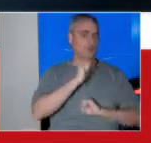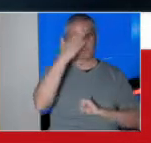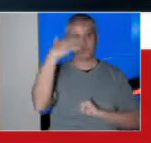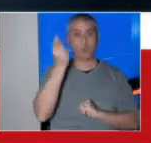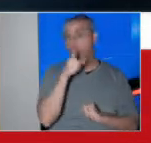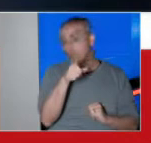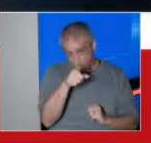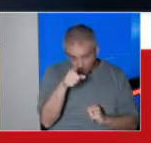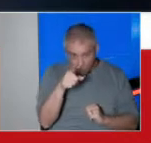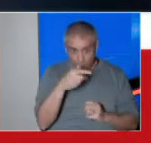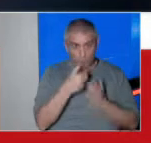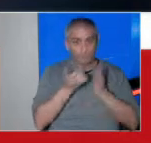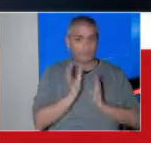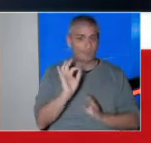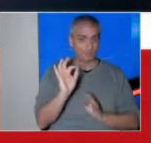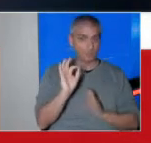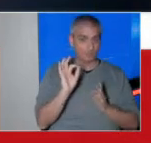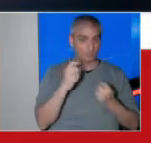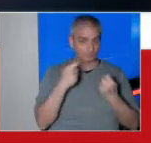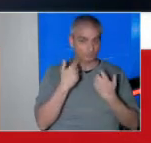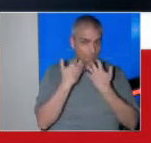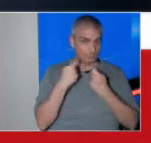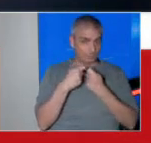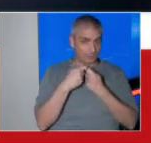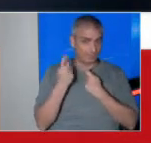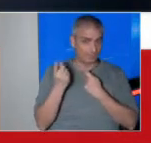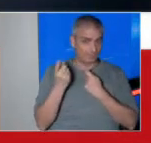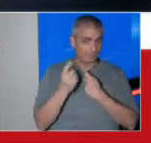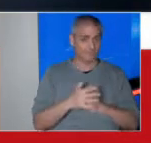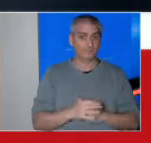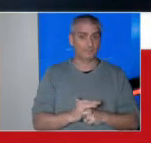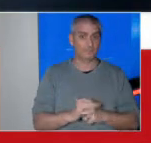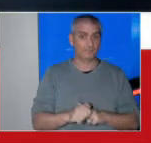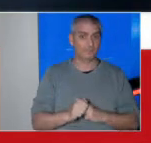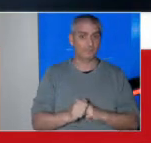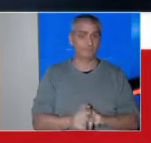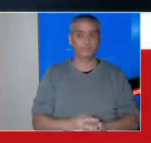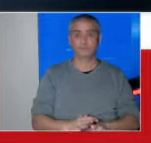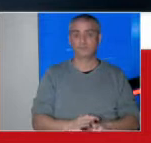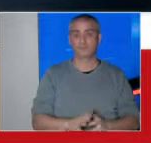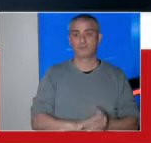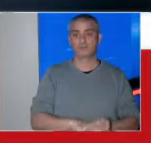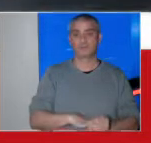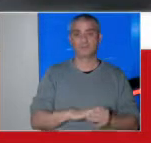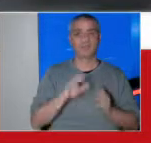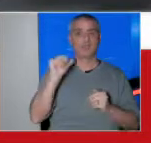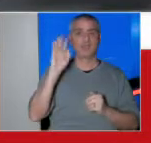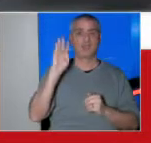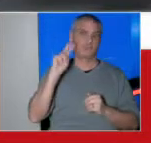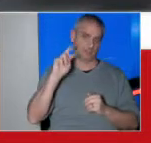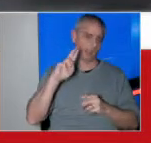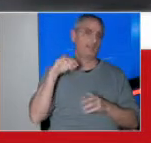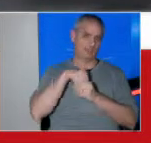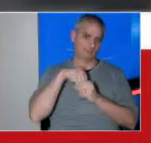אגב, הוא פרט לבנו משותף בצורה כזו או אחרת נתניהו? אהב? לא, קודם כל אבנר חלק